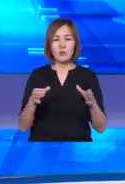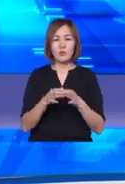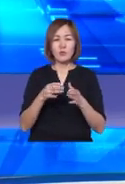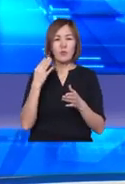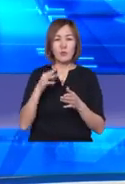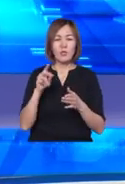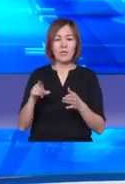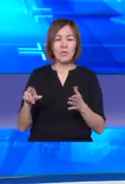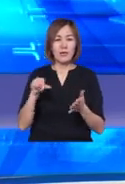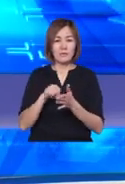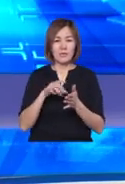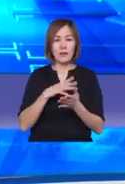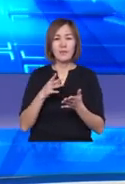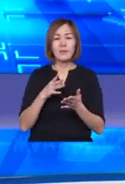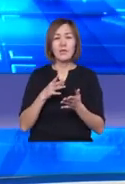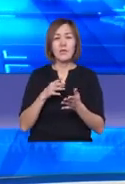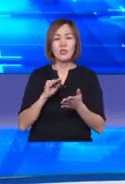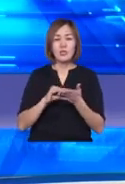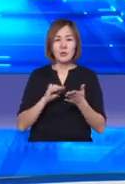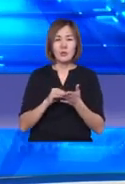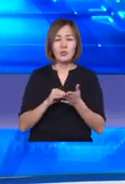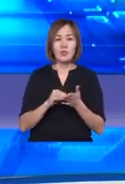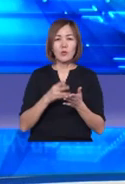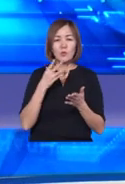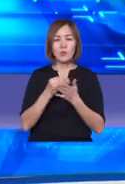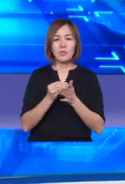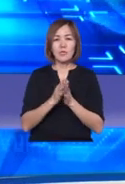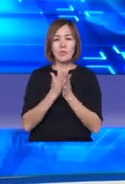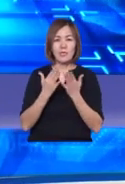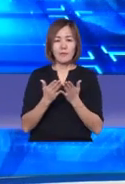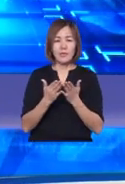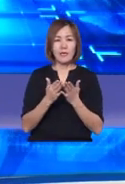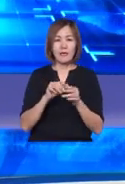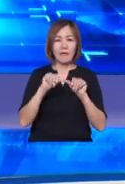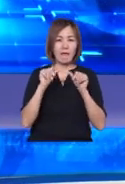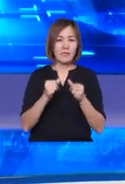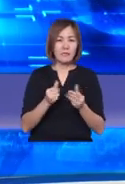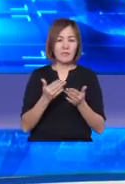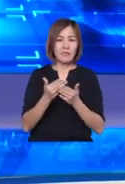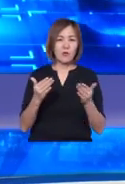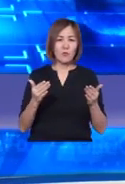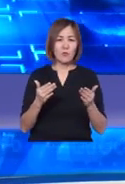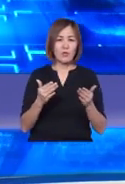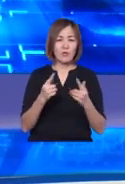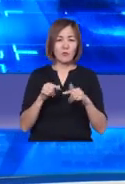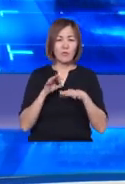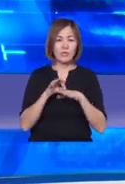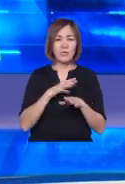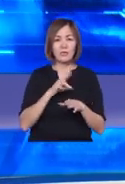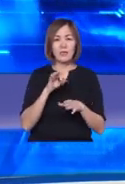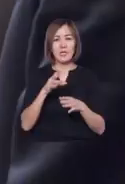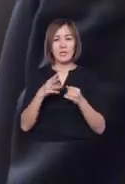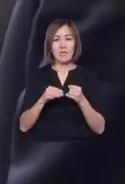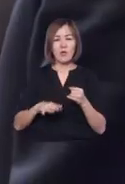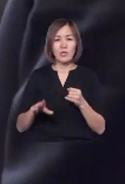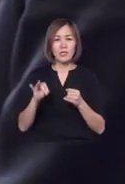Түрксой ұйымының өкілдері қатысты. Оған қоса жазушының жеке заттары, кітаптары және экспонаттар қойылған көшпелі көрме ұйымдастырылды.